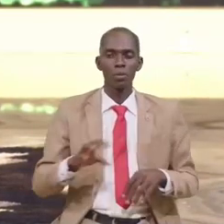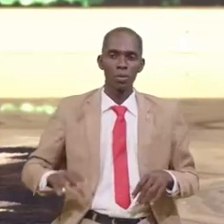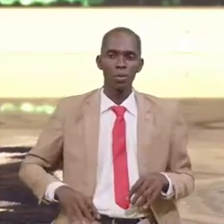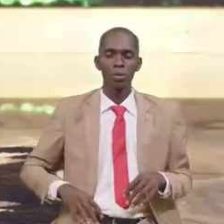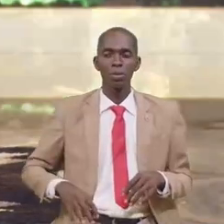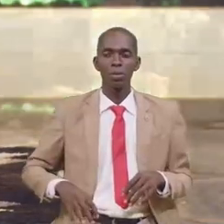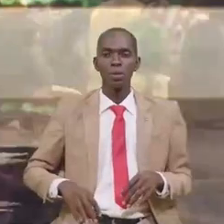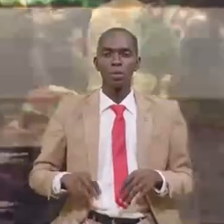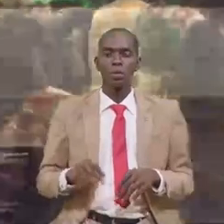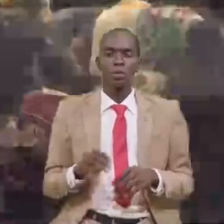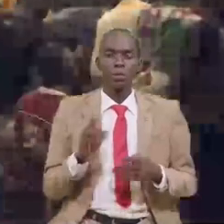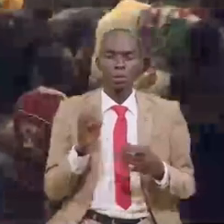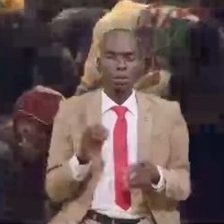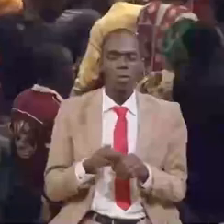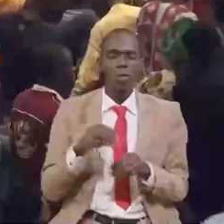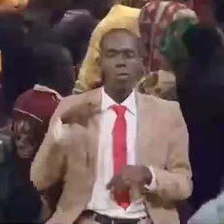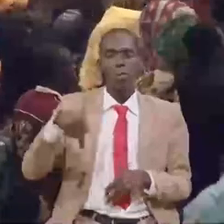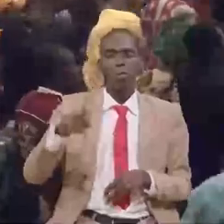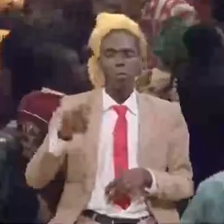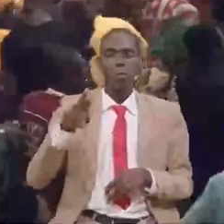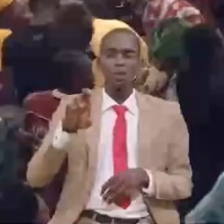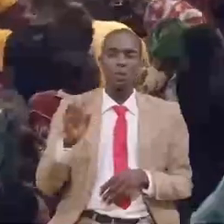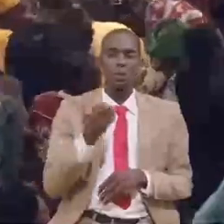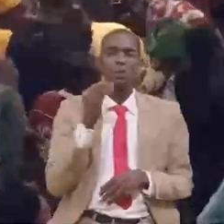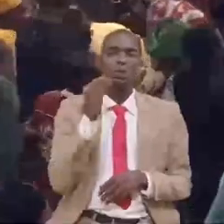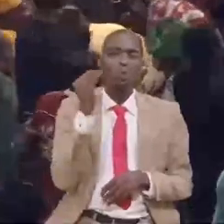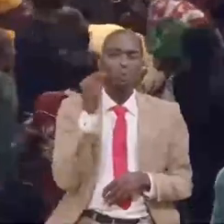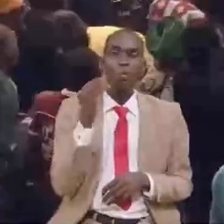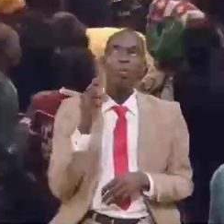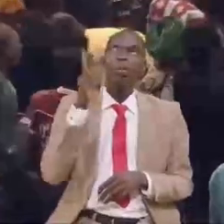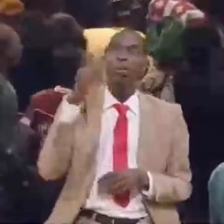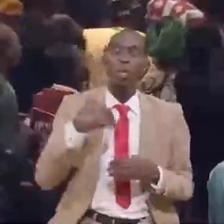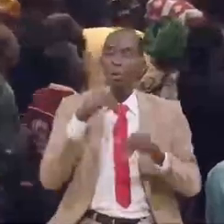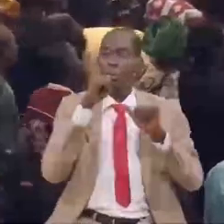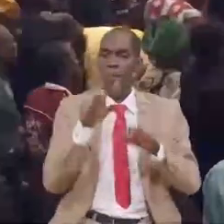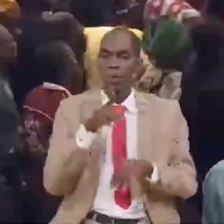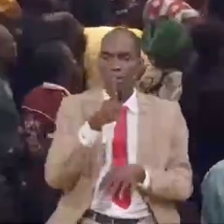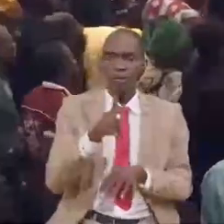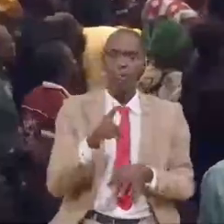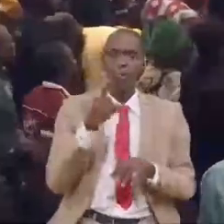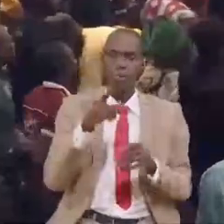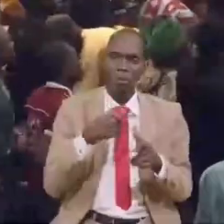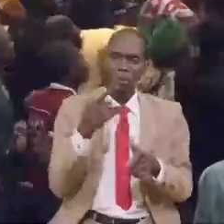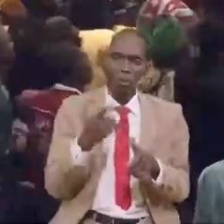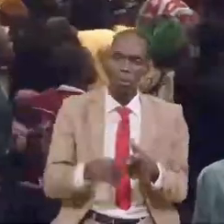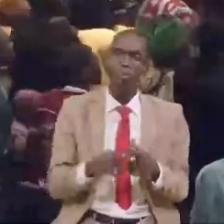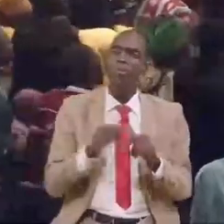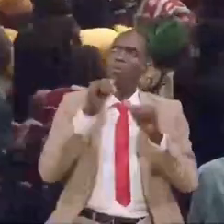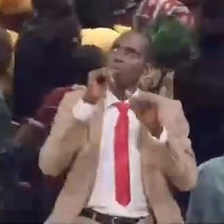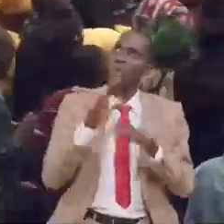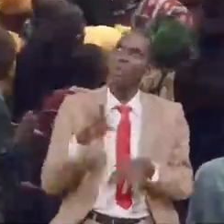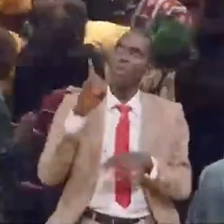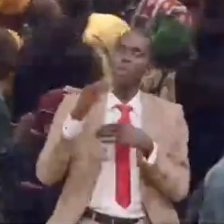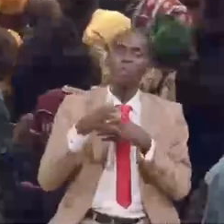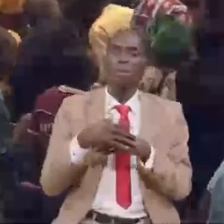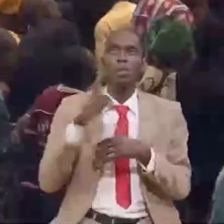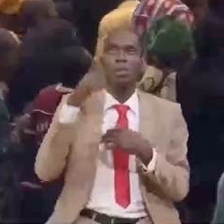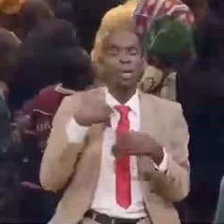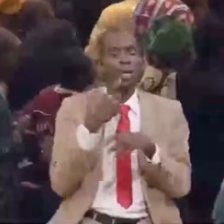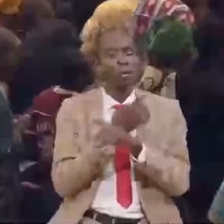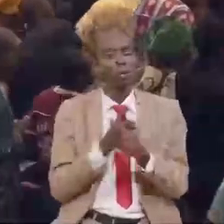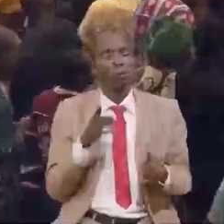Christ. Servez Christ. Il vous a béni. Alors servez-le. Il vous a guéri. Servez-le. Il